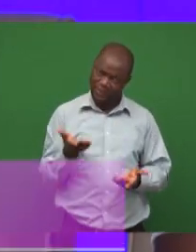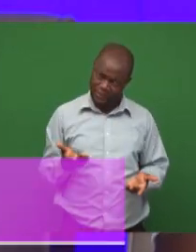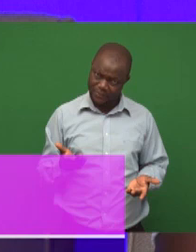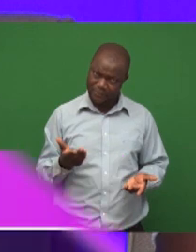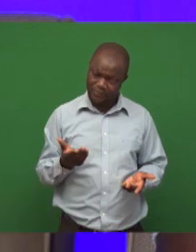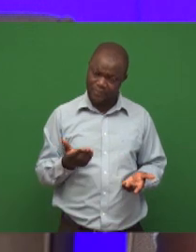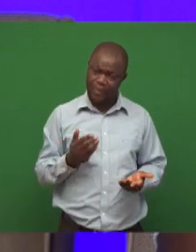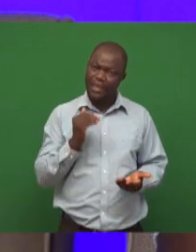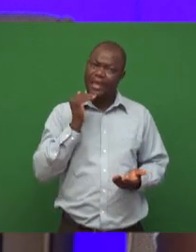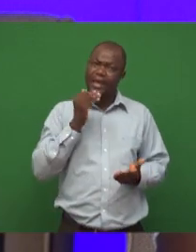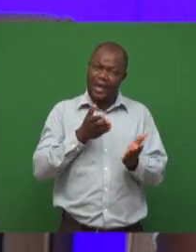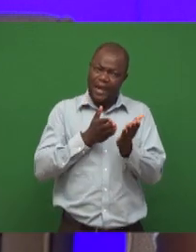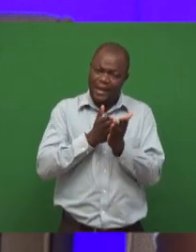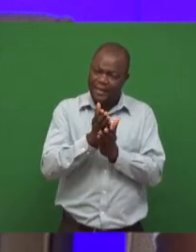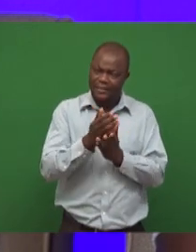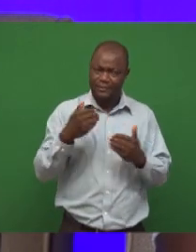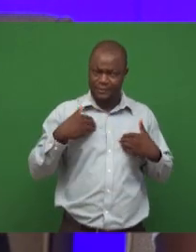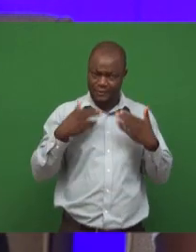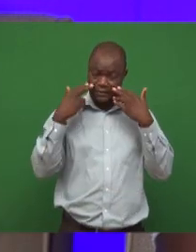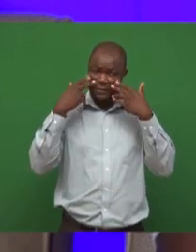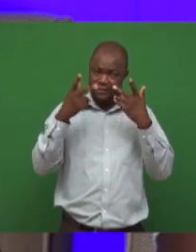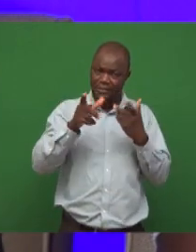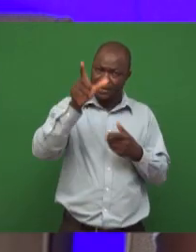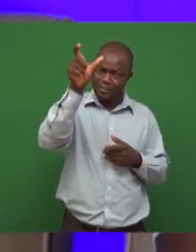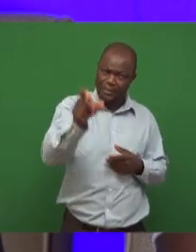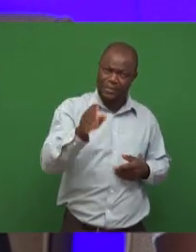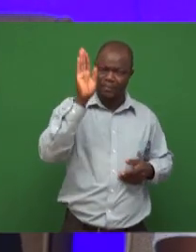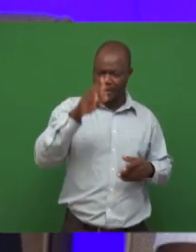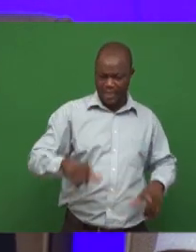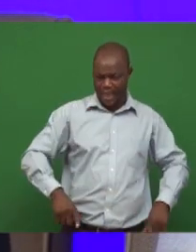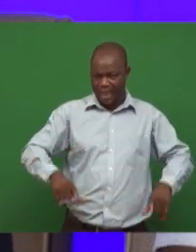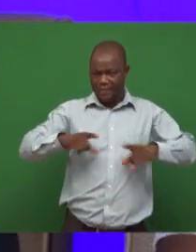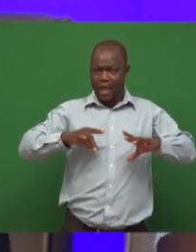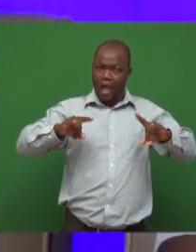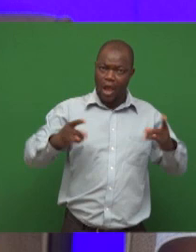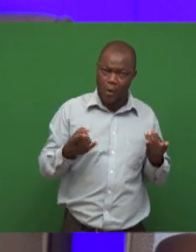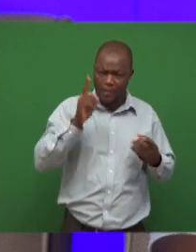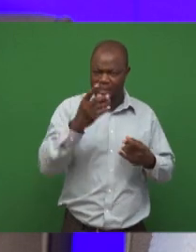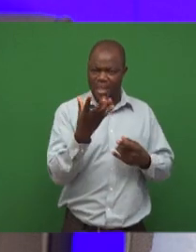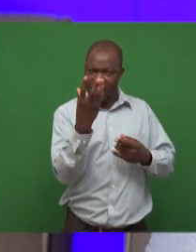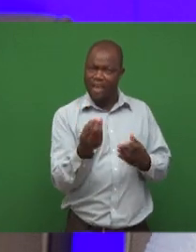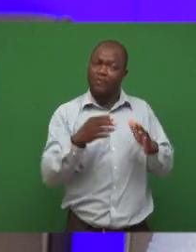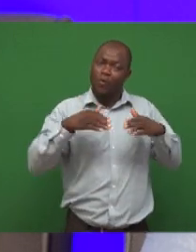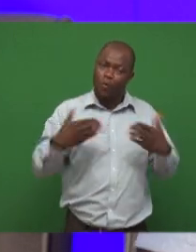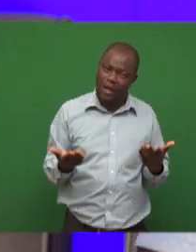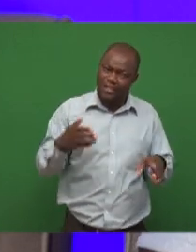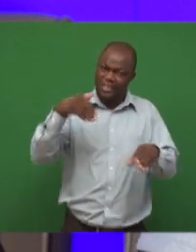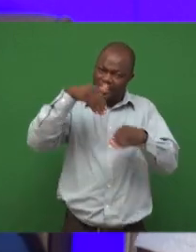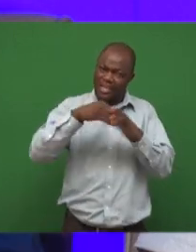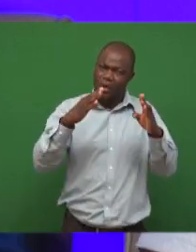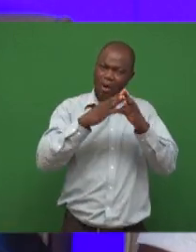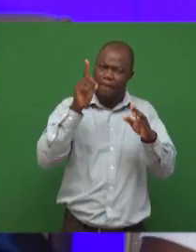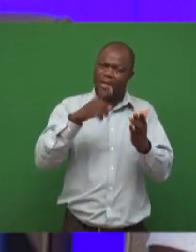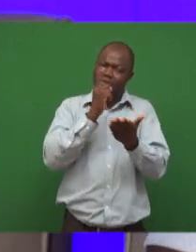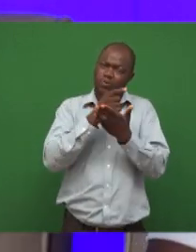kodzero, kana tichiti kodzero tinenge tichitarisa kuti munhu anofanira kurarama sei, anofanira kuwana chii paanenge achigara, chii